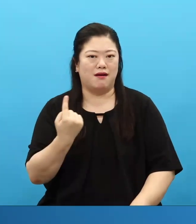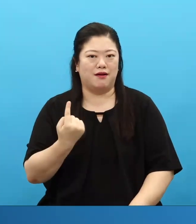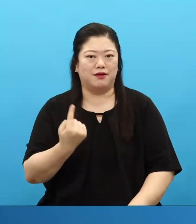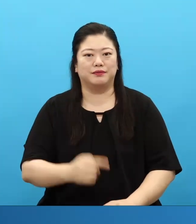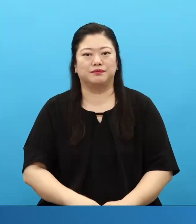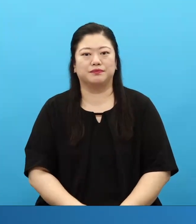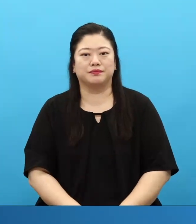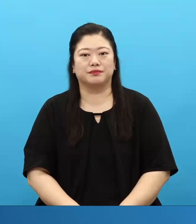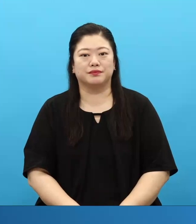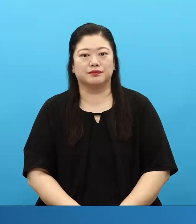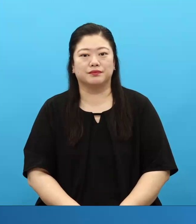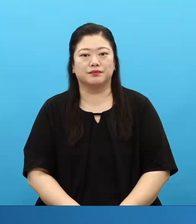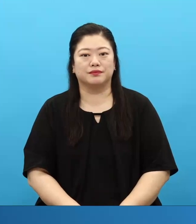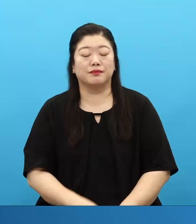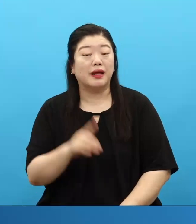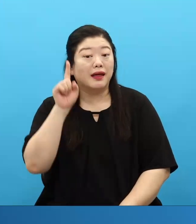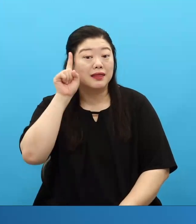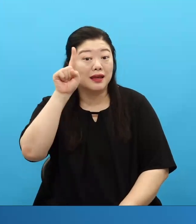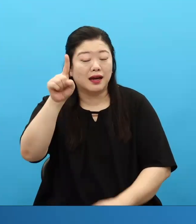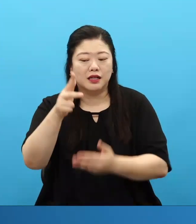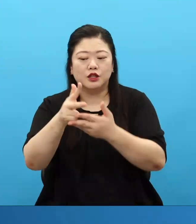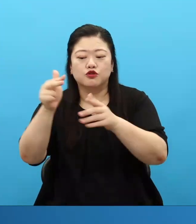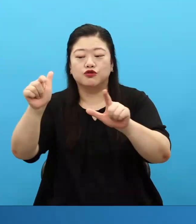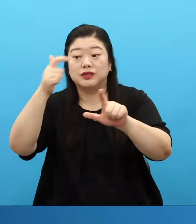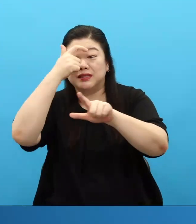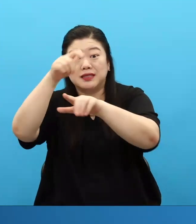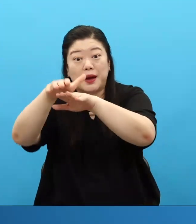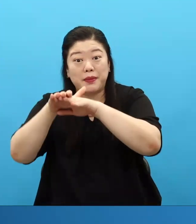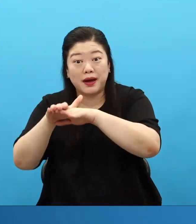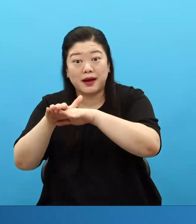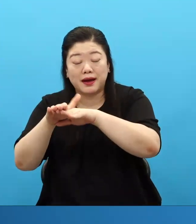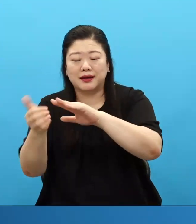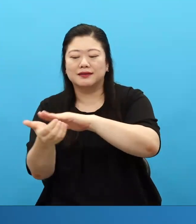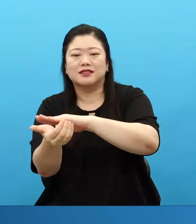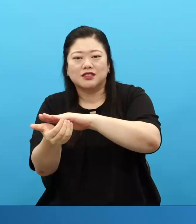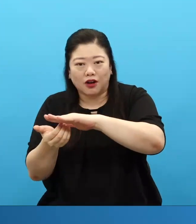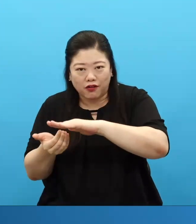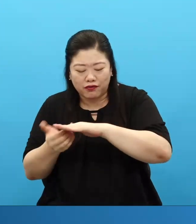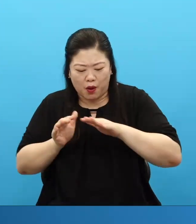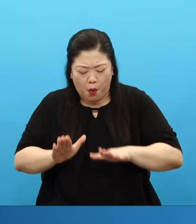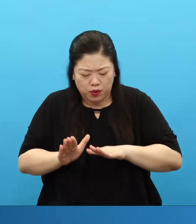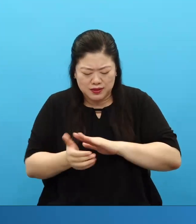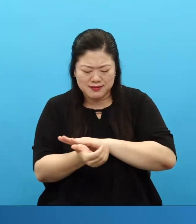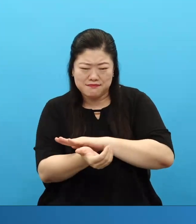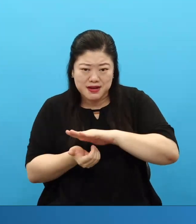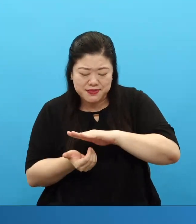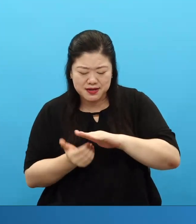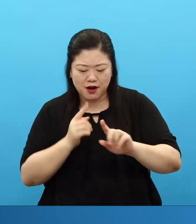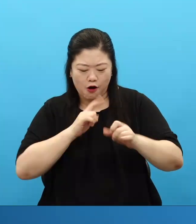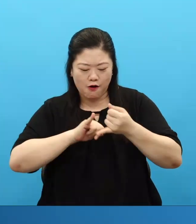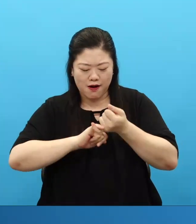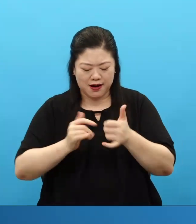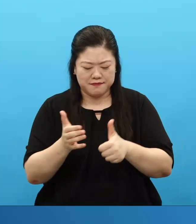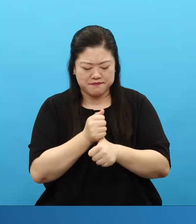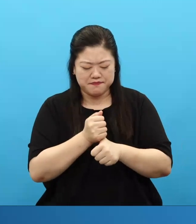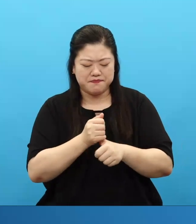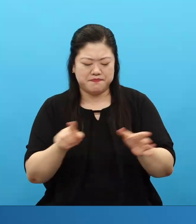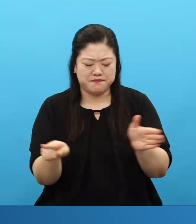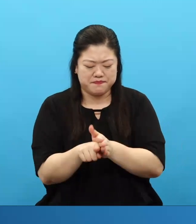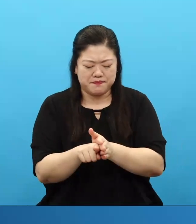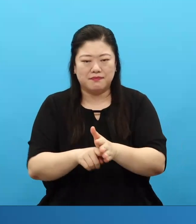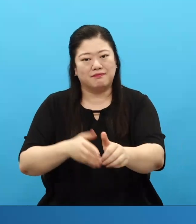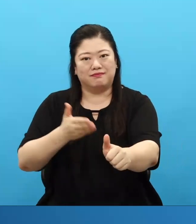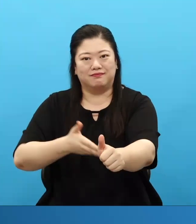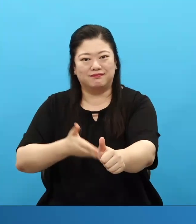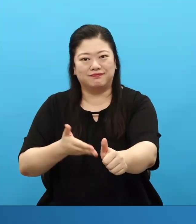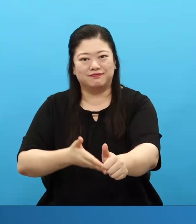여러분들은 내일 주일을 위해서 언약 정확하게 딱 잡는 시간표가 돼야 됩니다. And so today must be a time so you hold on to the accurate covenant for the